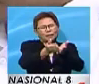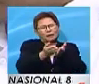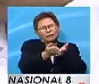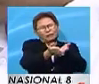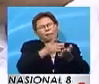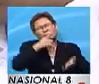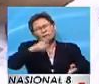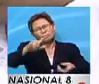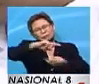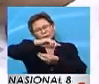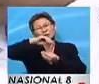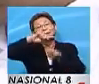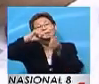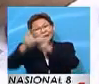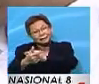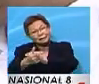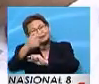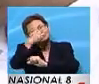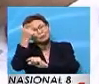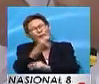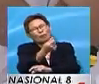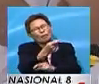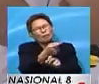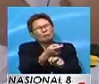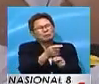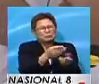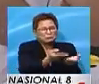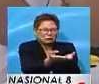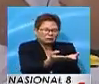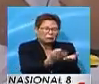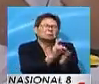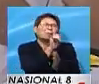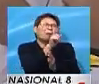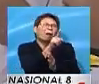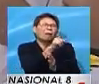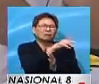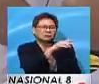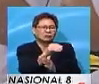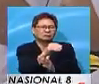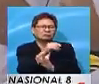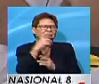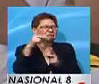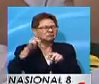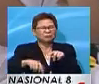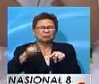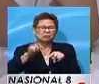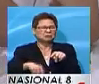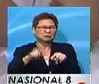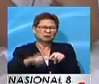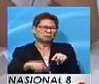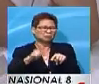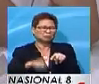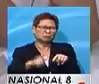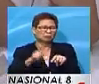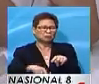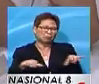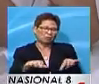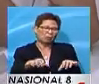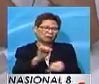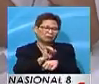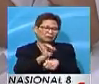lama tersebut digantikan disebabkan kos penyelenggaraan yang tinggi termasuk tidak dapat memenuhi keperluan